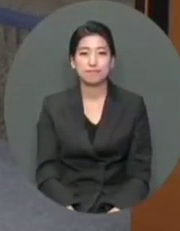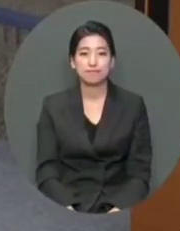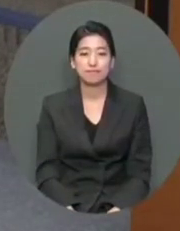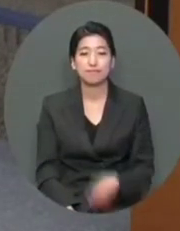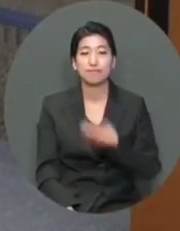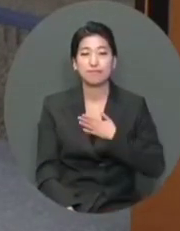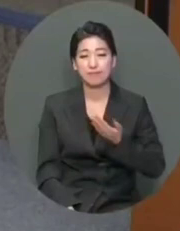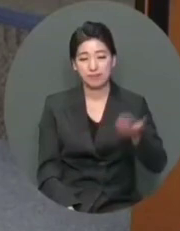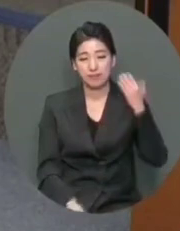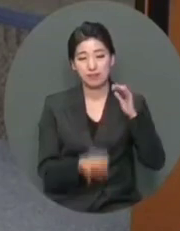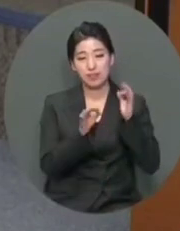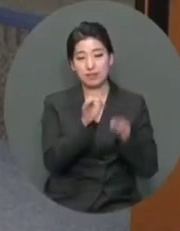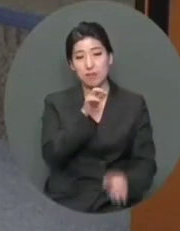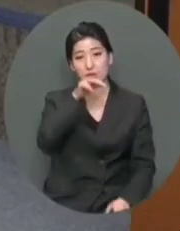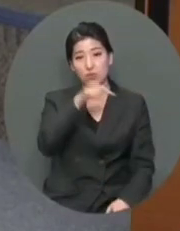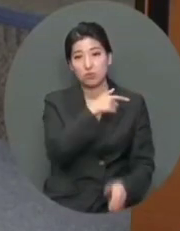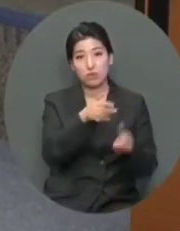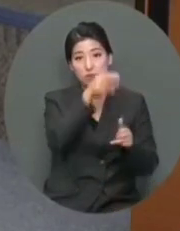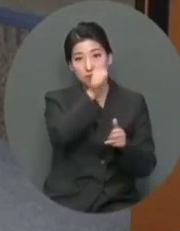지켜봤고 그분이